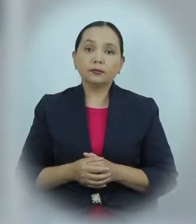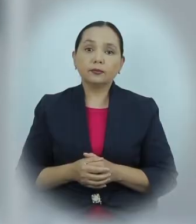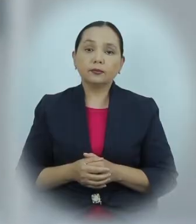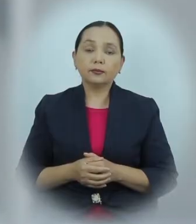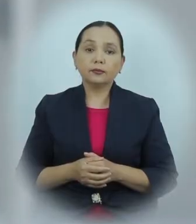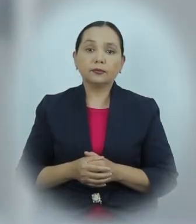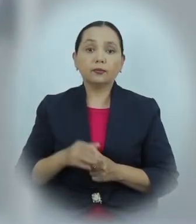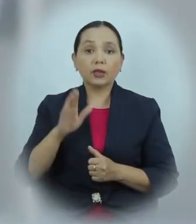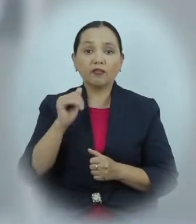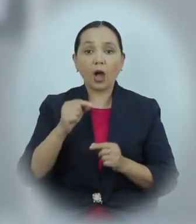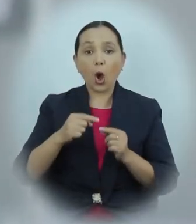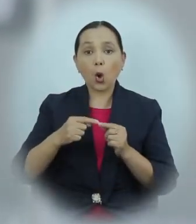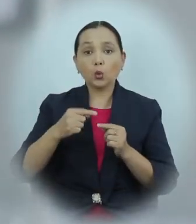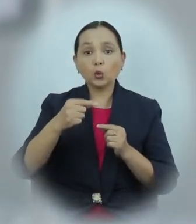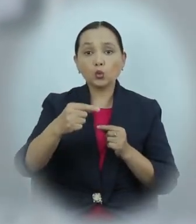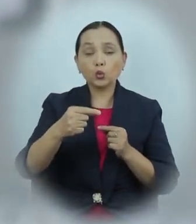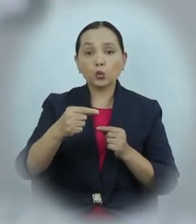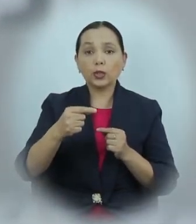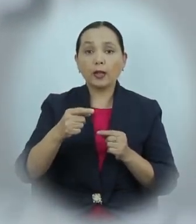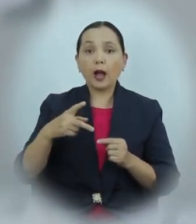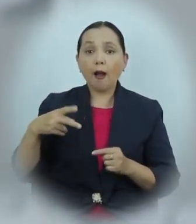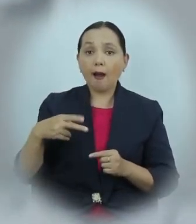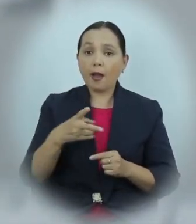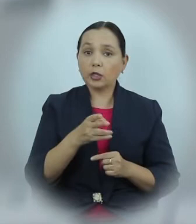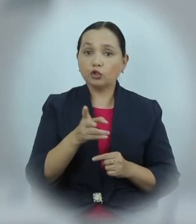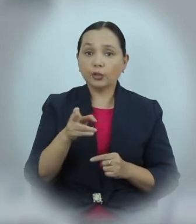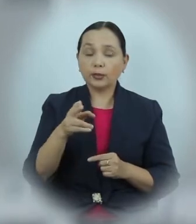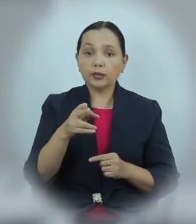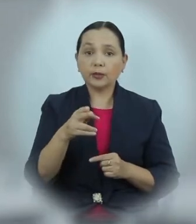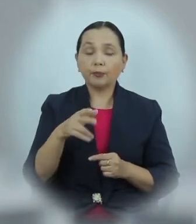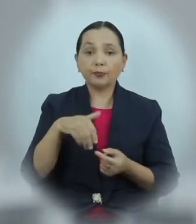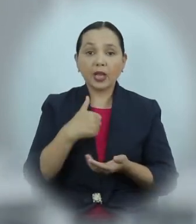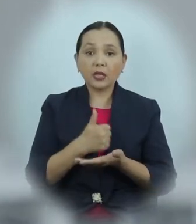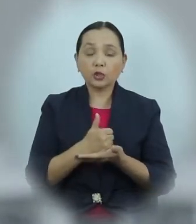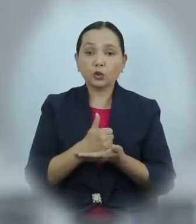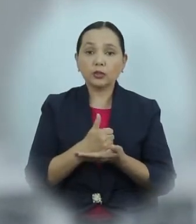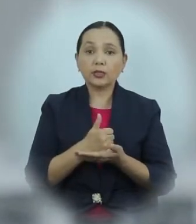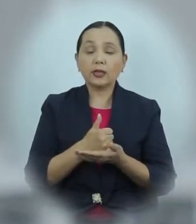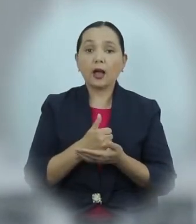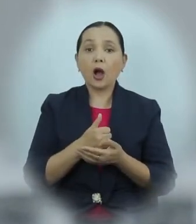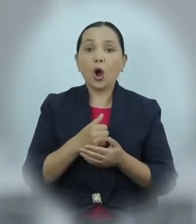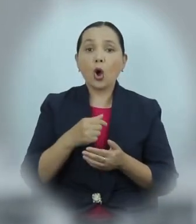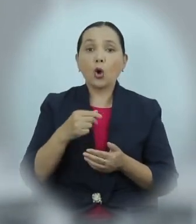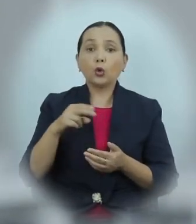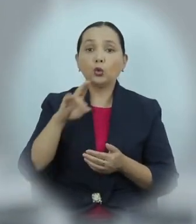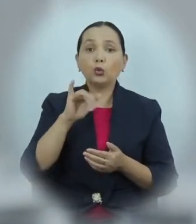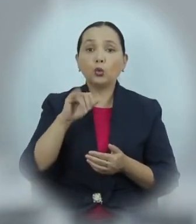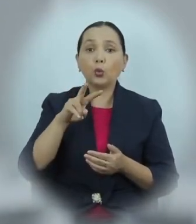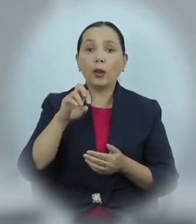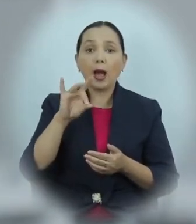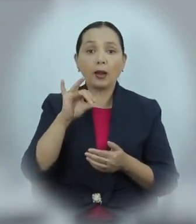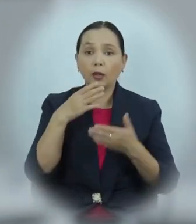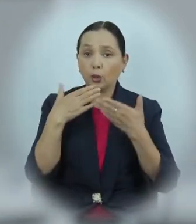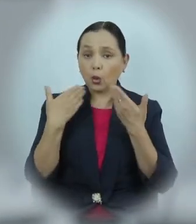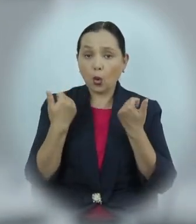Va uzun qaychi deymiz. Uzun qaychimiz asosan hech qanday dumlarga ega emas.